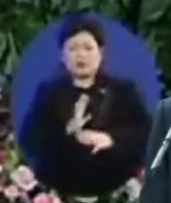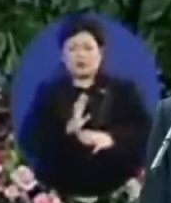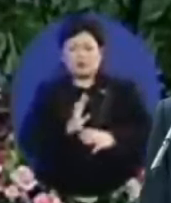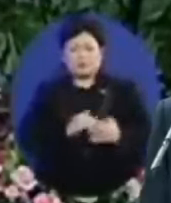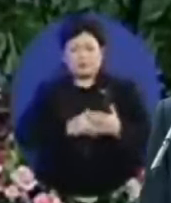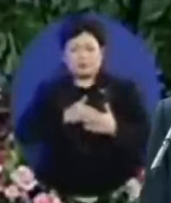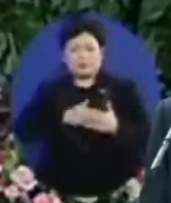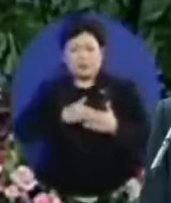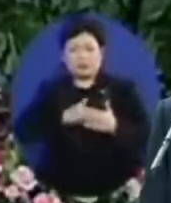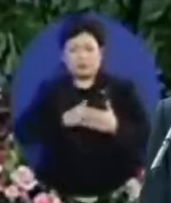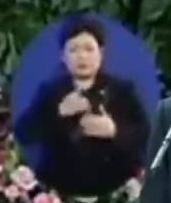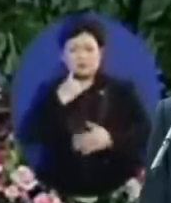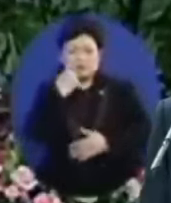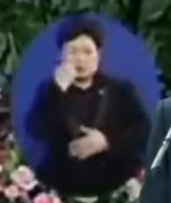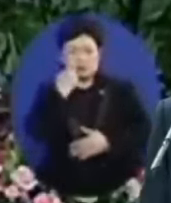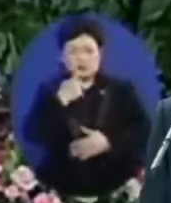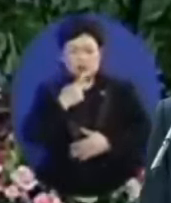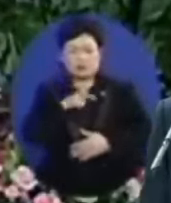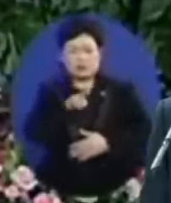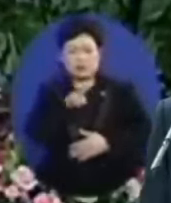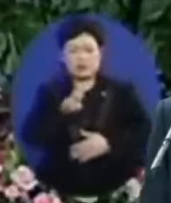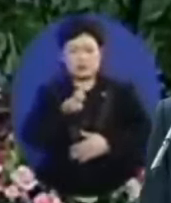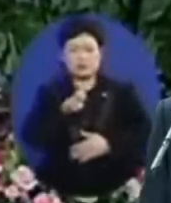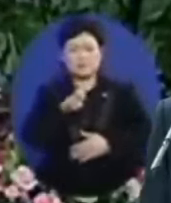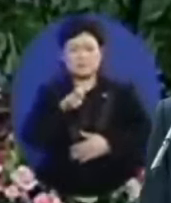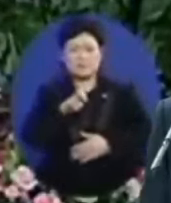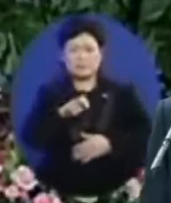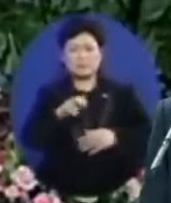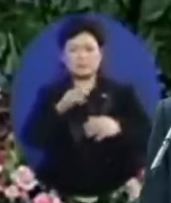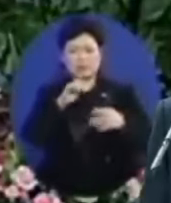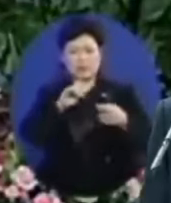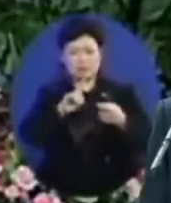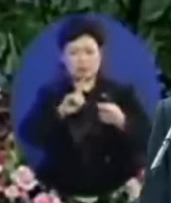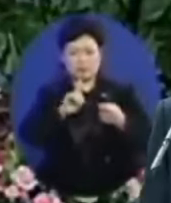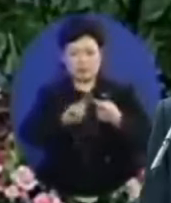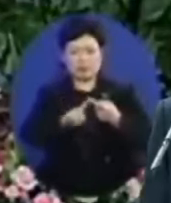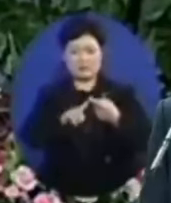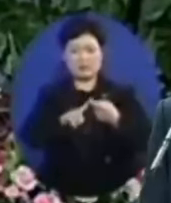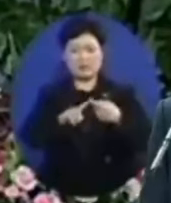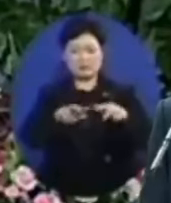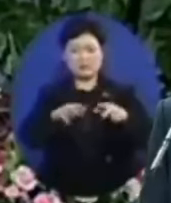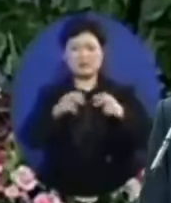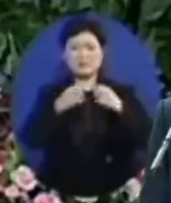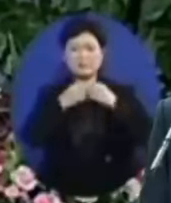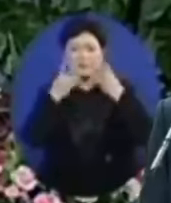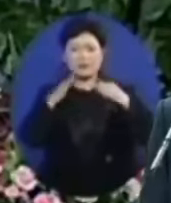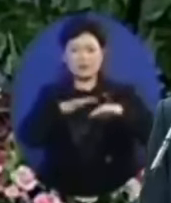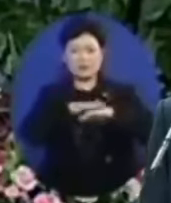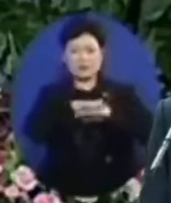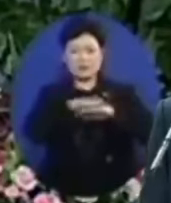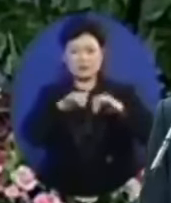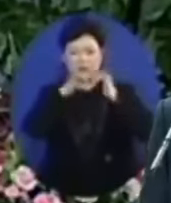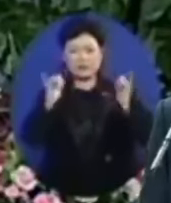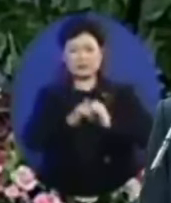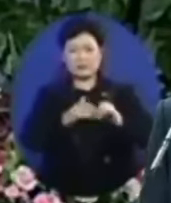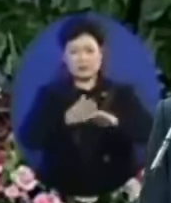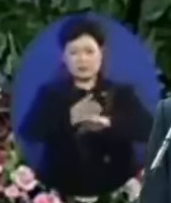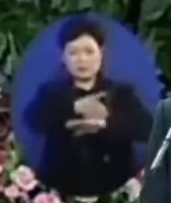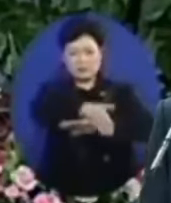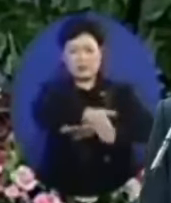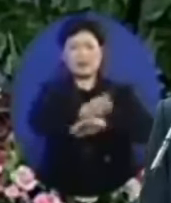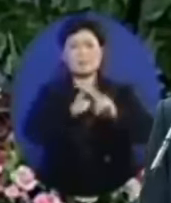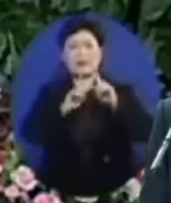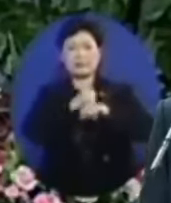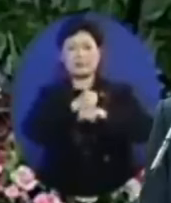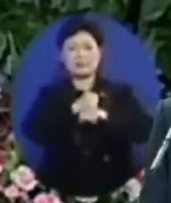불안과 공포심, 분노와 원한이 증가합니다. 이러한 현대사회의 비극에 대해 느리게 산다는 것의 의미를 저자한